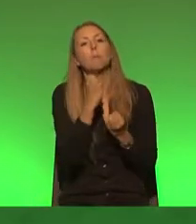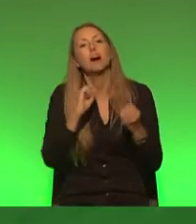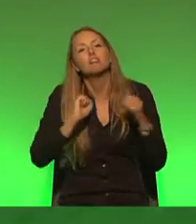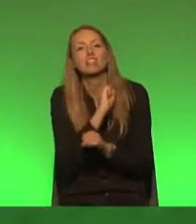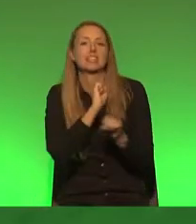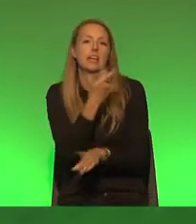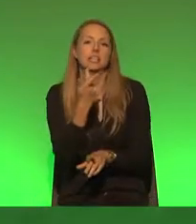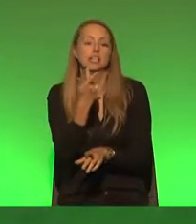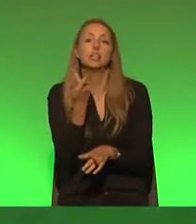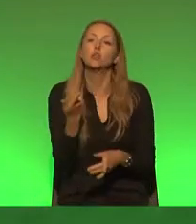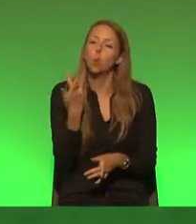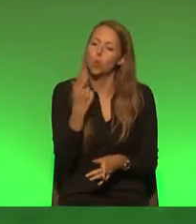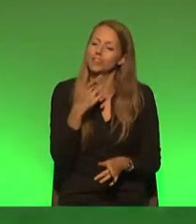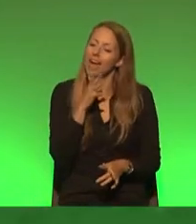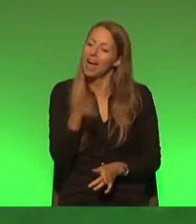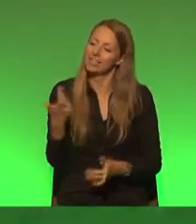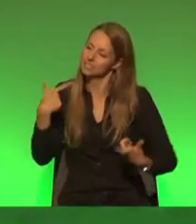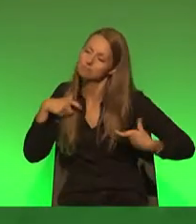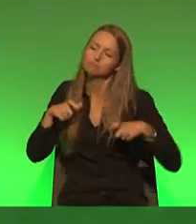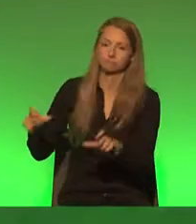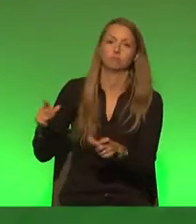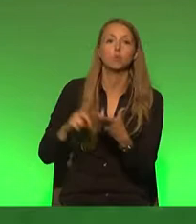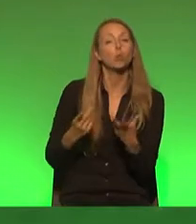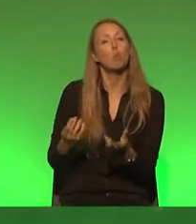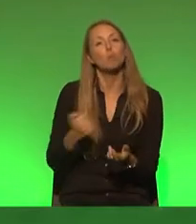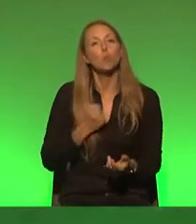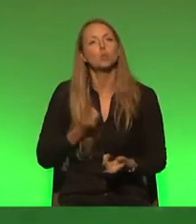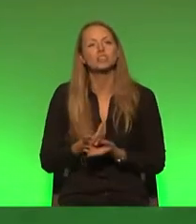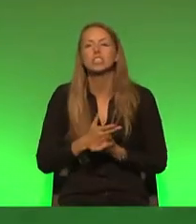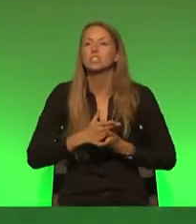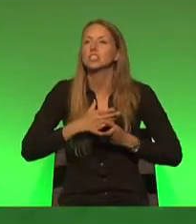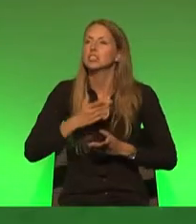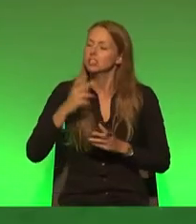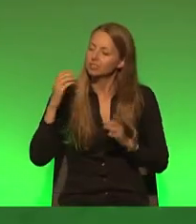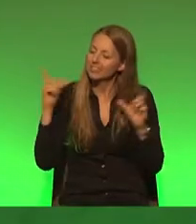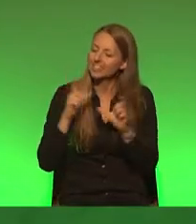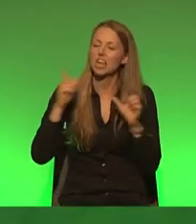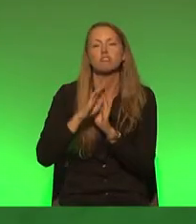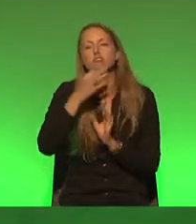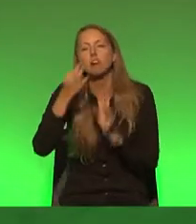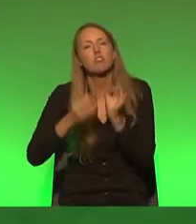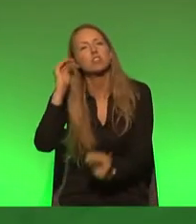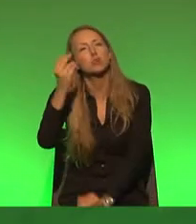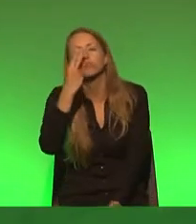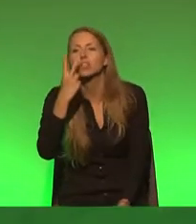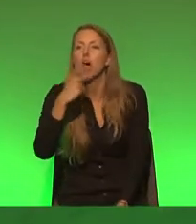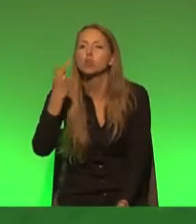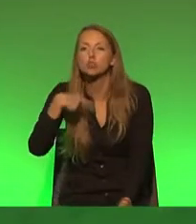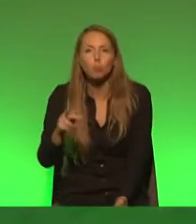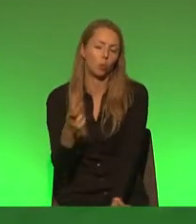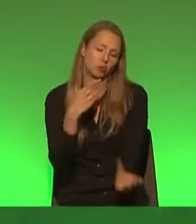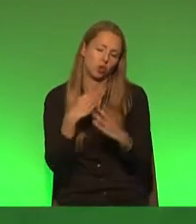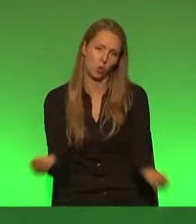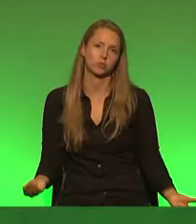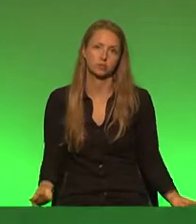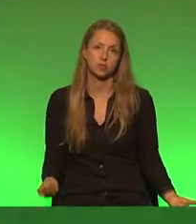uns dem Hass entgegenzustellen und mit dem Mut, die großen Zukunftsfragen in unserer Gesellschaft zu diskutieren. Diese Fragen müssen hier